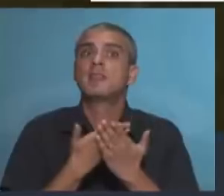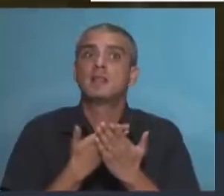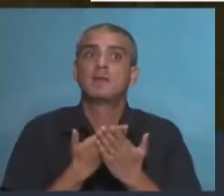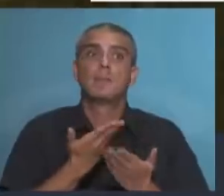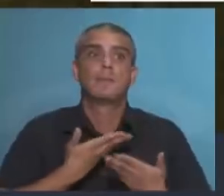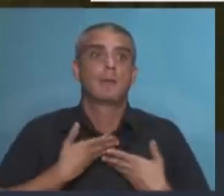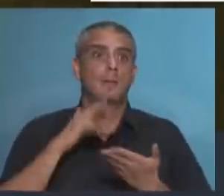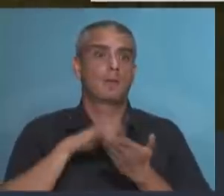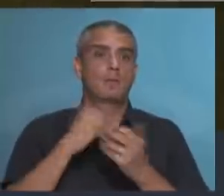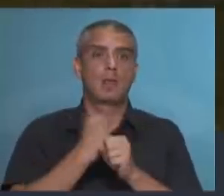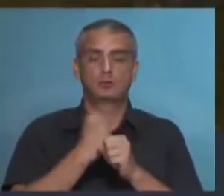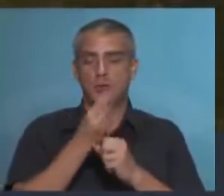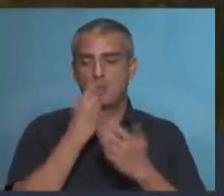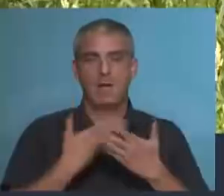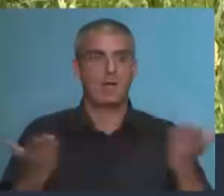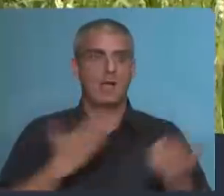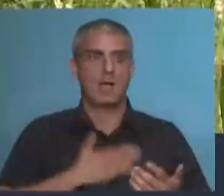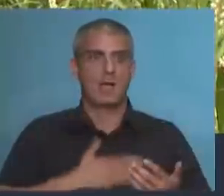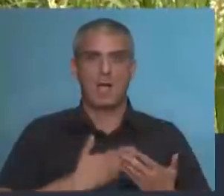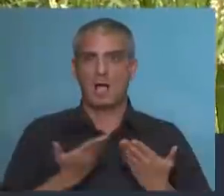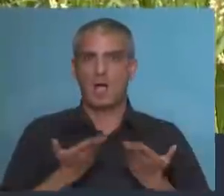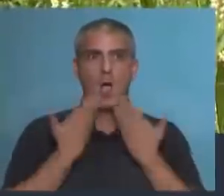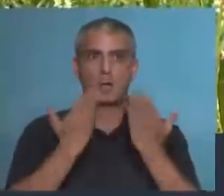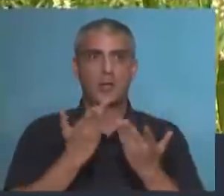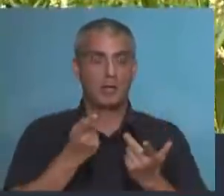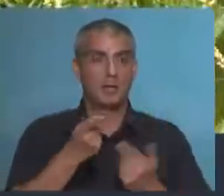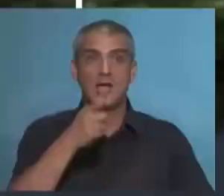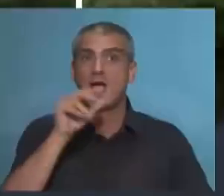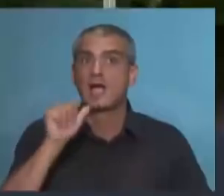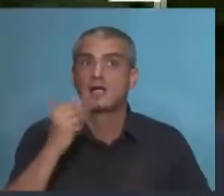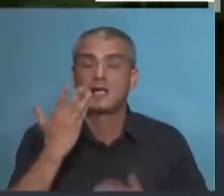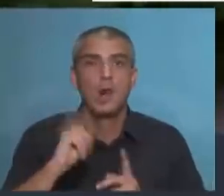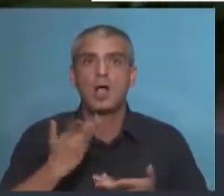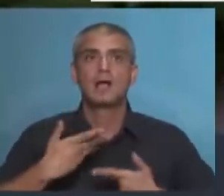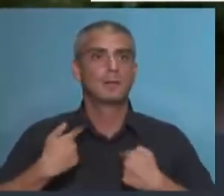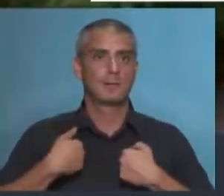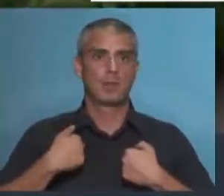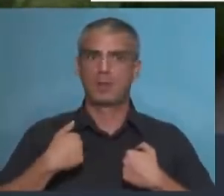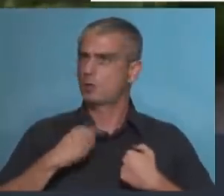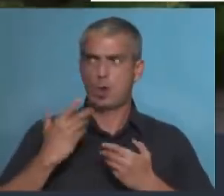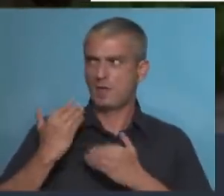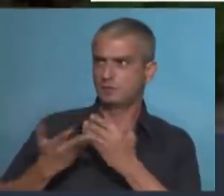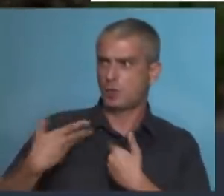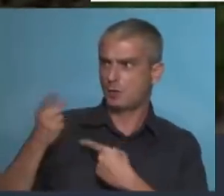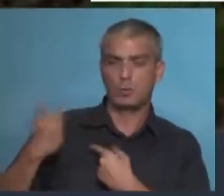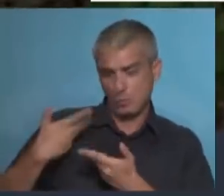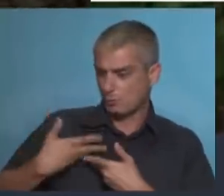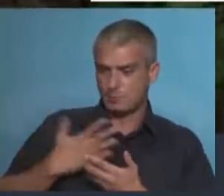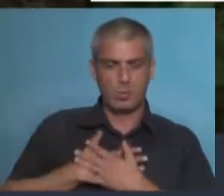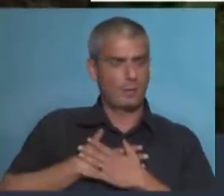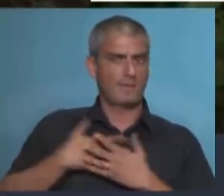מקום לעשות סעודת Thanksgiving. בעצם אריה הפסיק לקבל אותנו. לא שאנחנו הפסקנו לקבל את אריה, קיבלנו את אריה באהבה